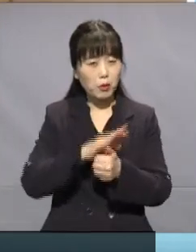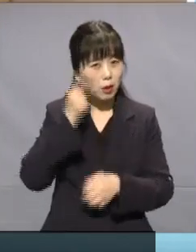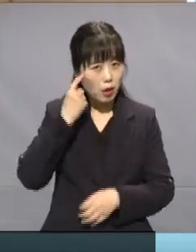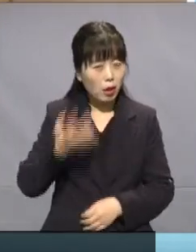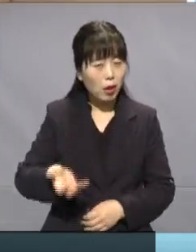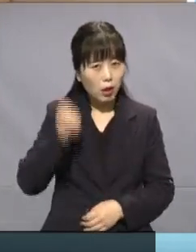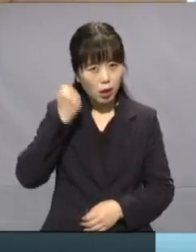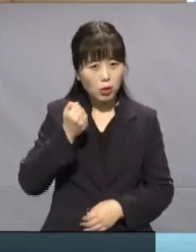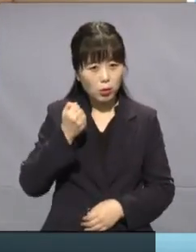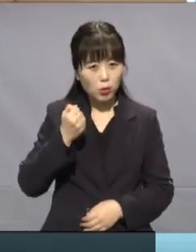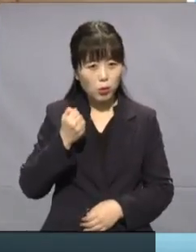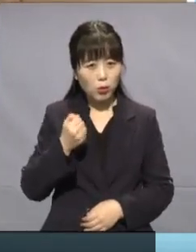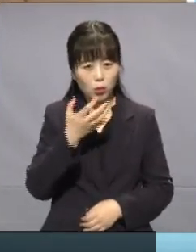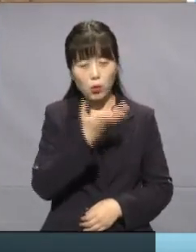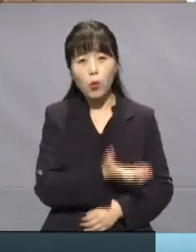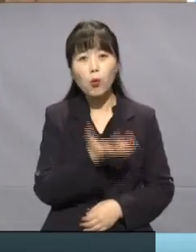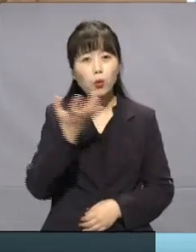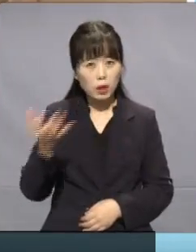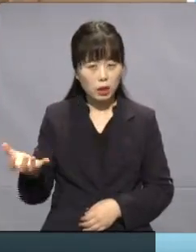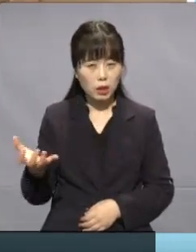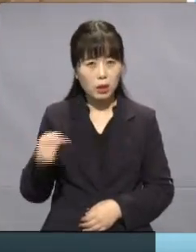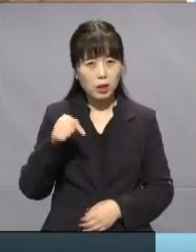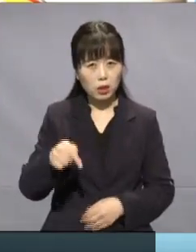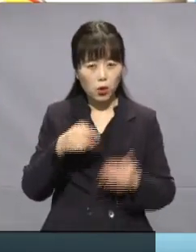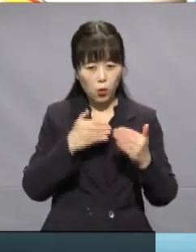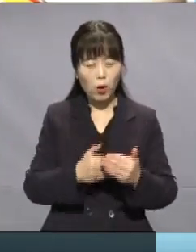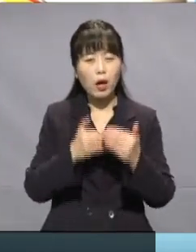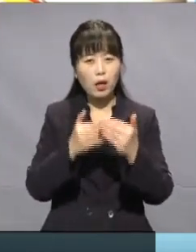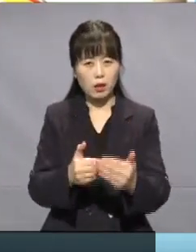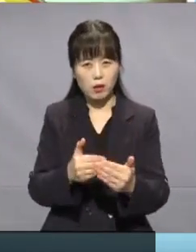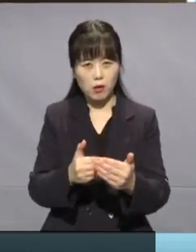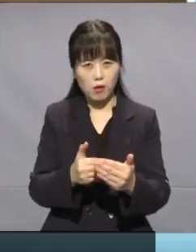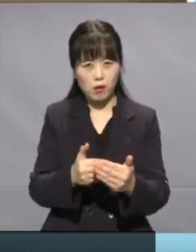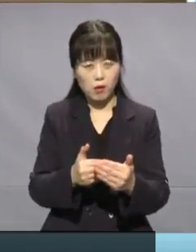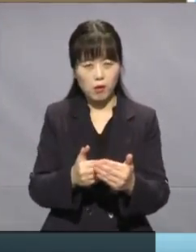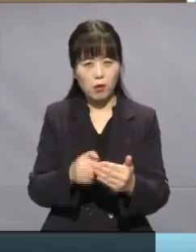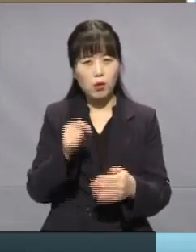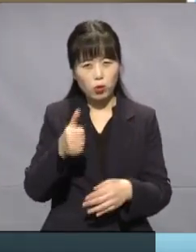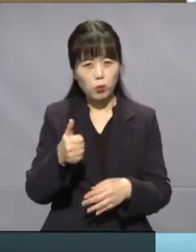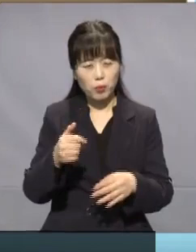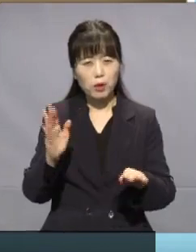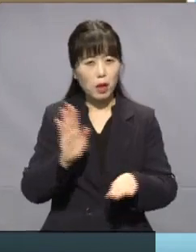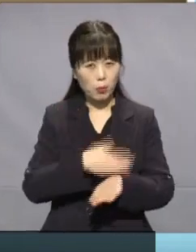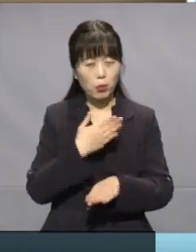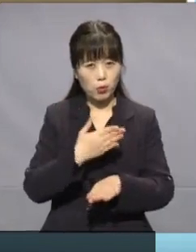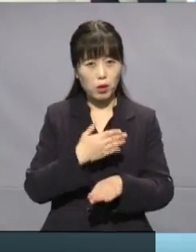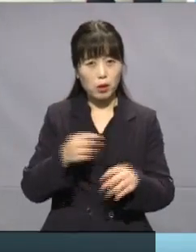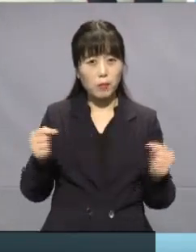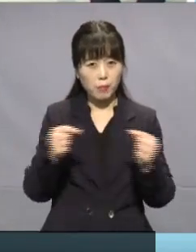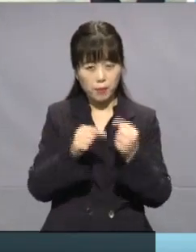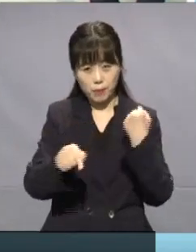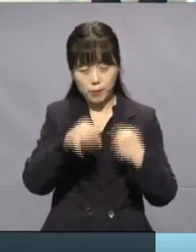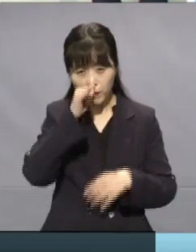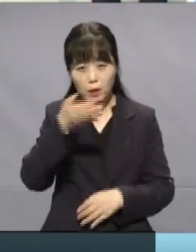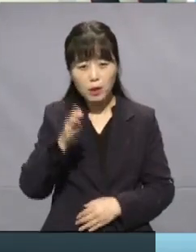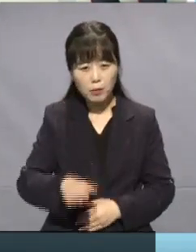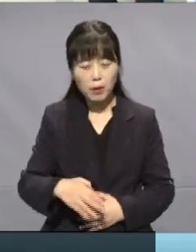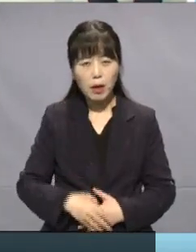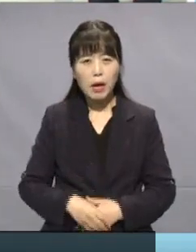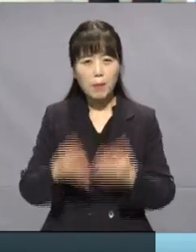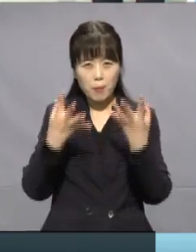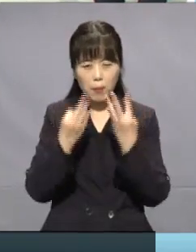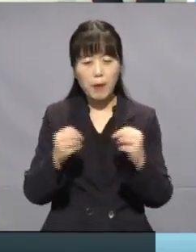어 자연적으로 옮겨 타는 어 그런 과정에서의 조금 어 미스매치가 있지만 그래도 아직은 많은